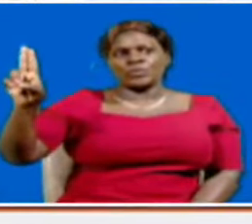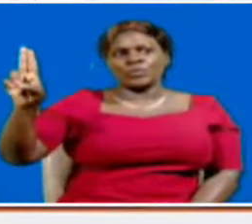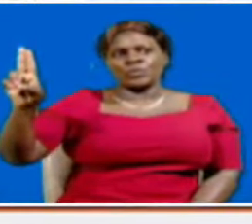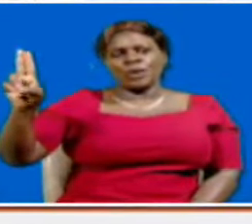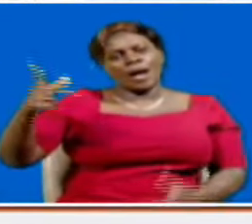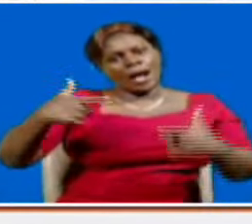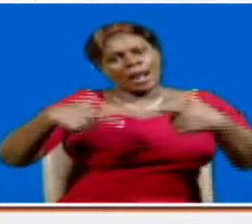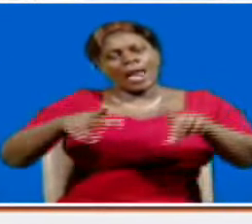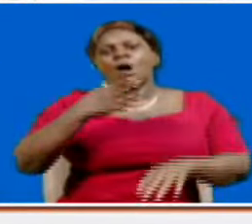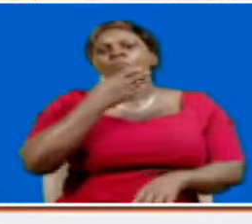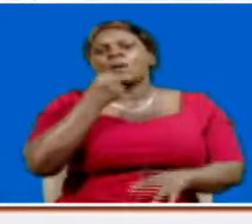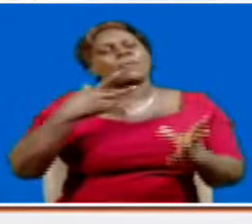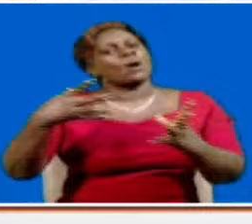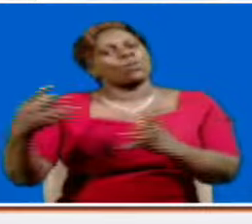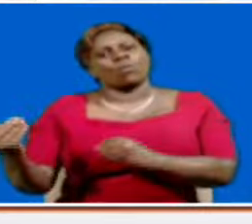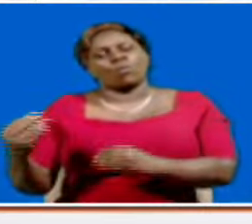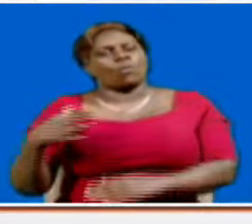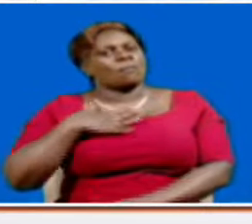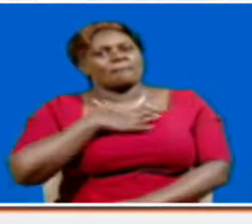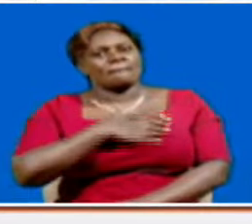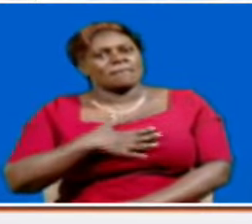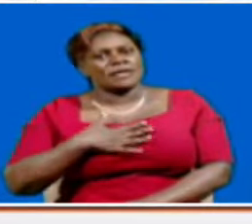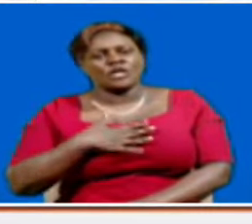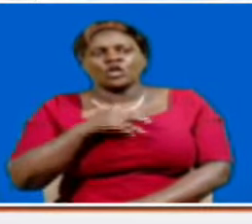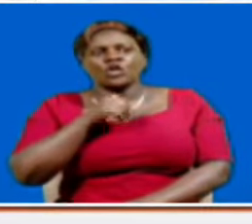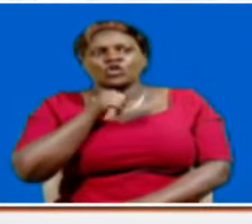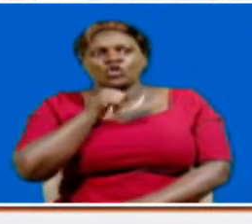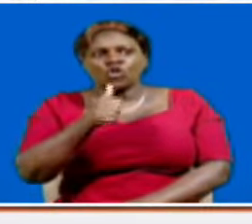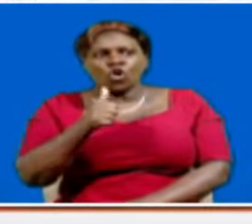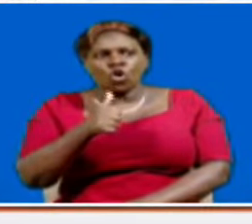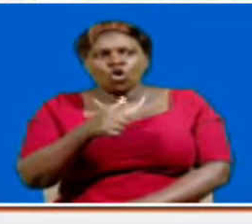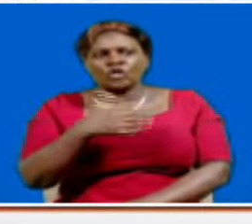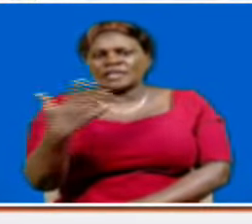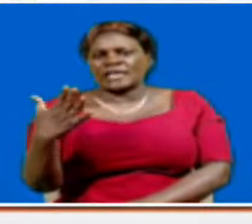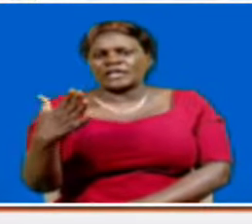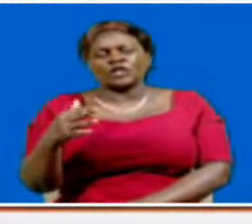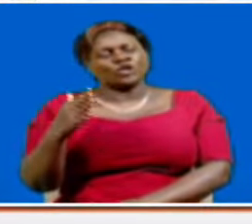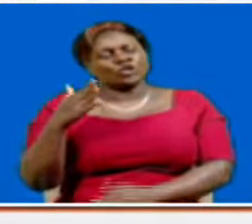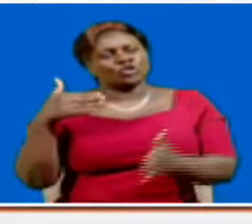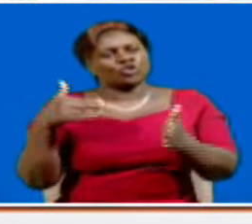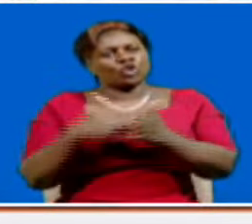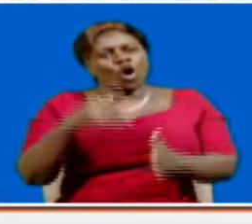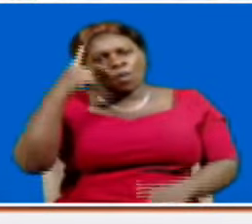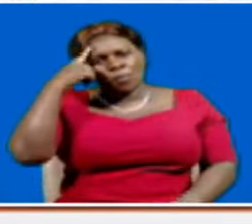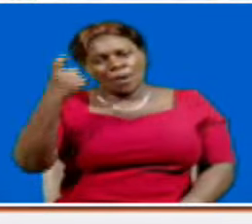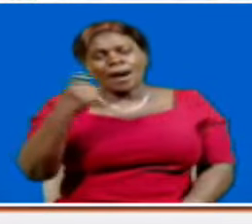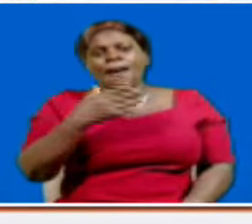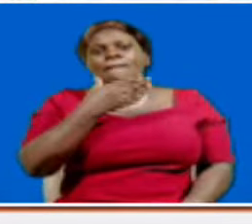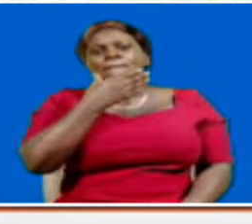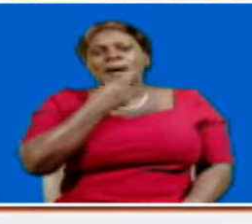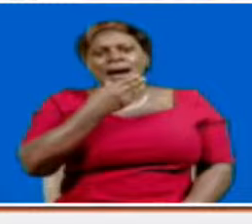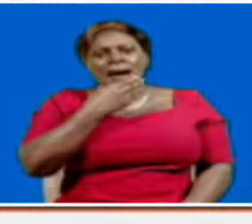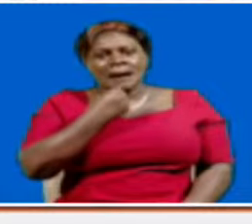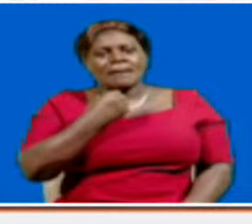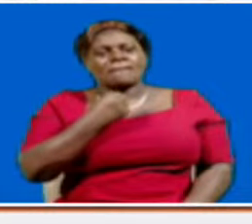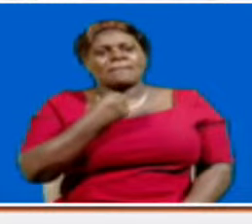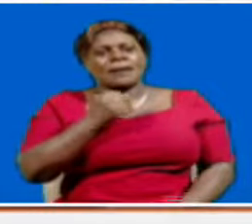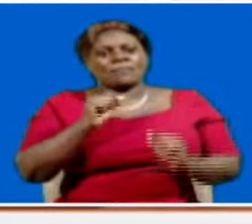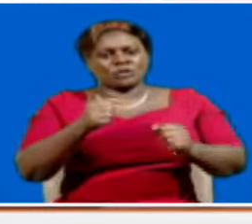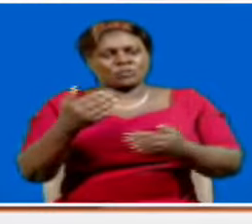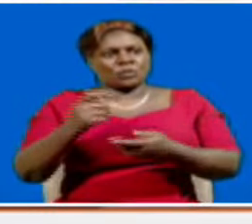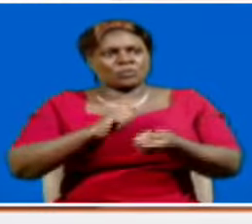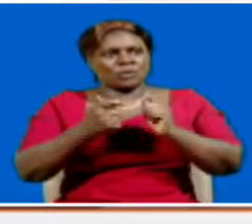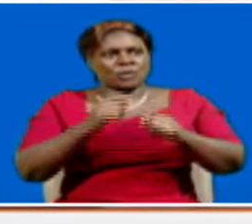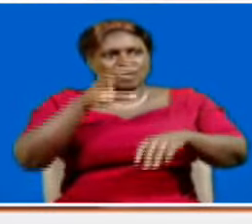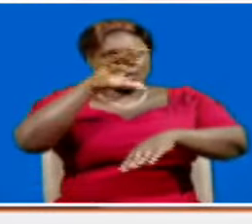baba aende huko tafadhali. Sio kwa sababu ya maneno mingi, tuaje fitina. Huyu baba anatosha kuleta reforms. Kunyakua